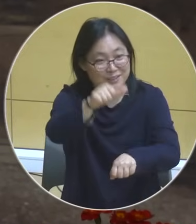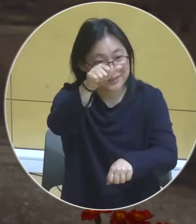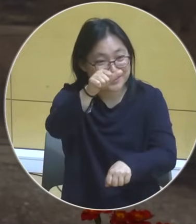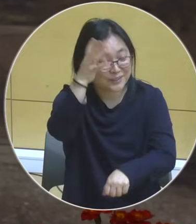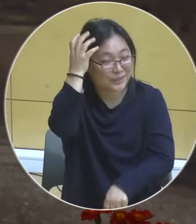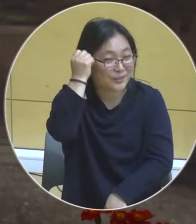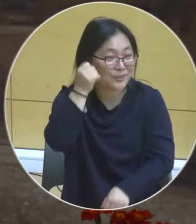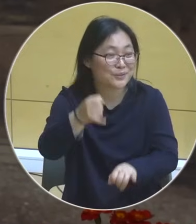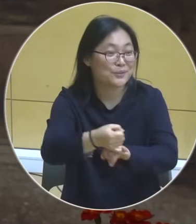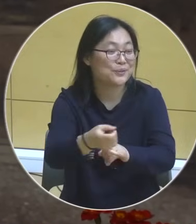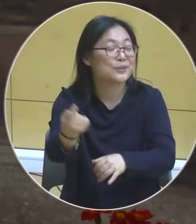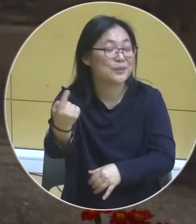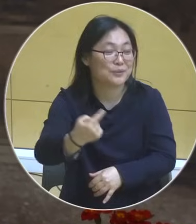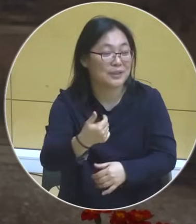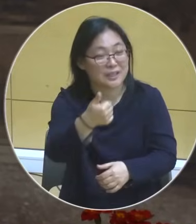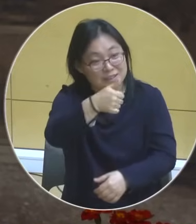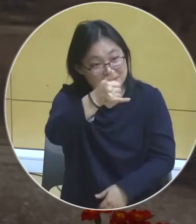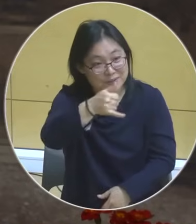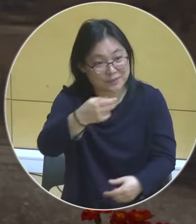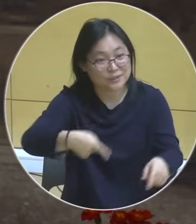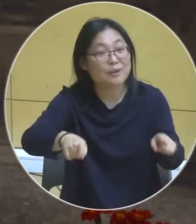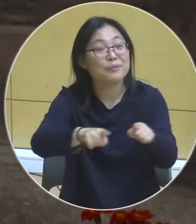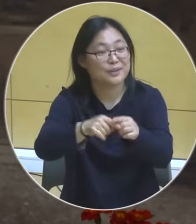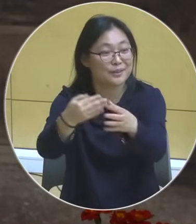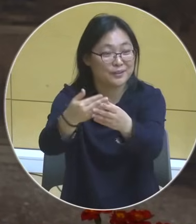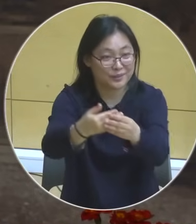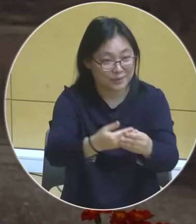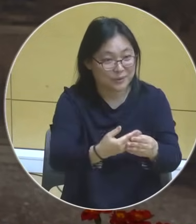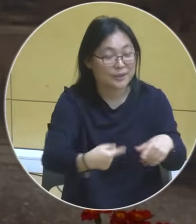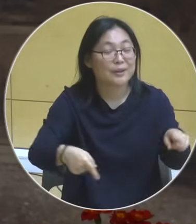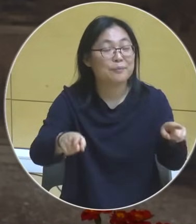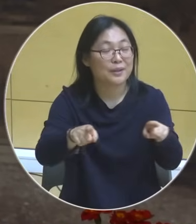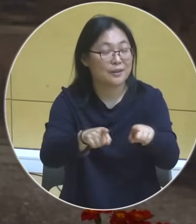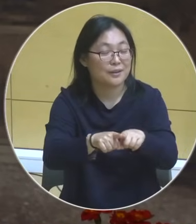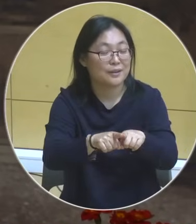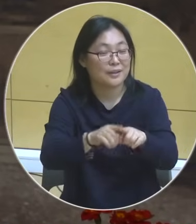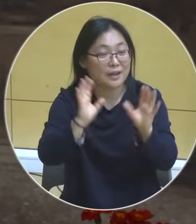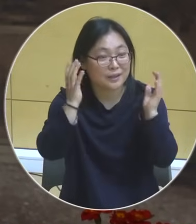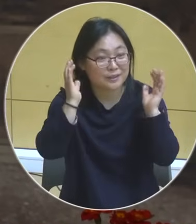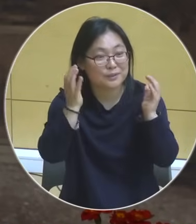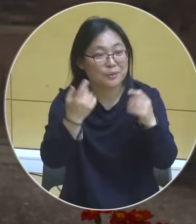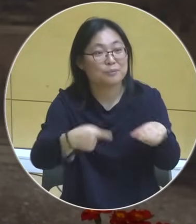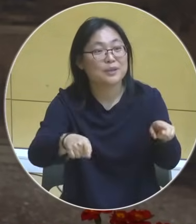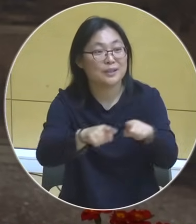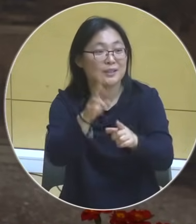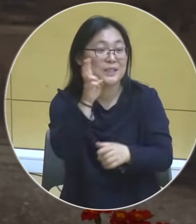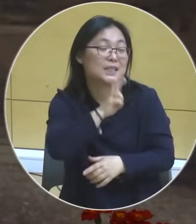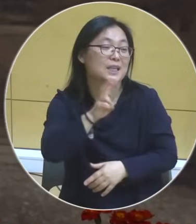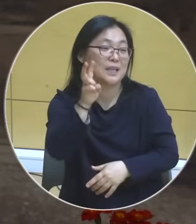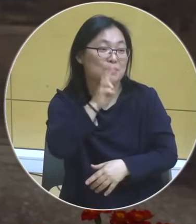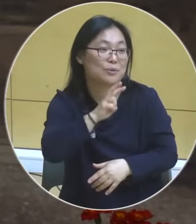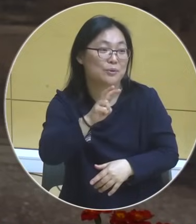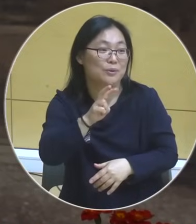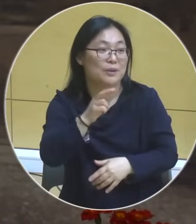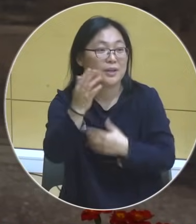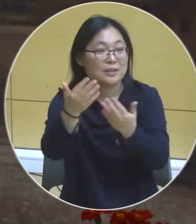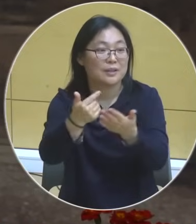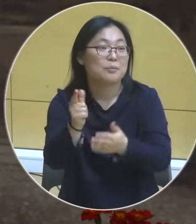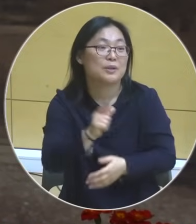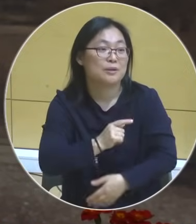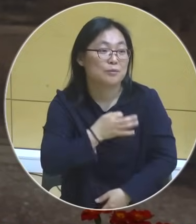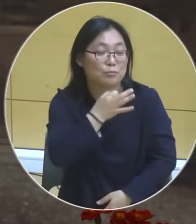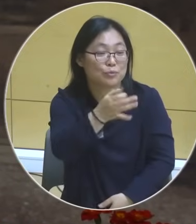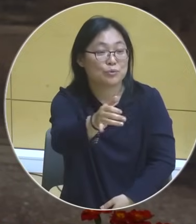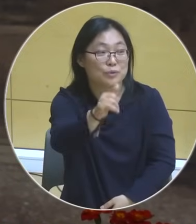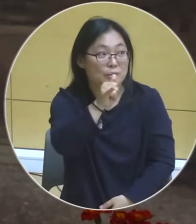함께 나오시고 우리 자녀들도 같이 데려 나오시길 바랍니다. 같이 그 아이들도 찬양하고 함께 송축할 수 있도록